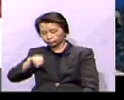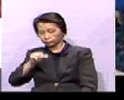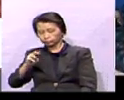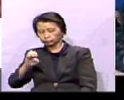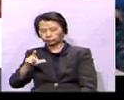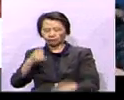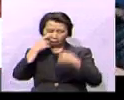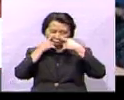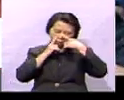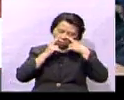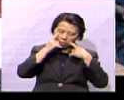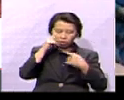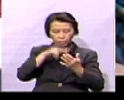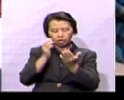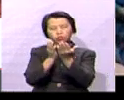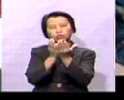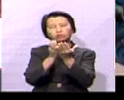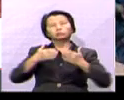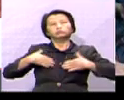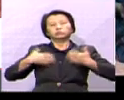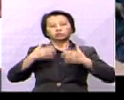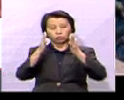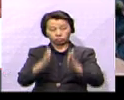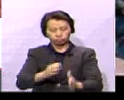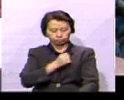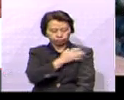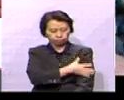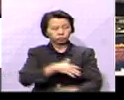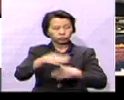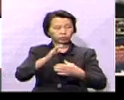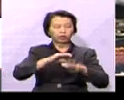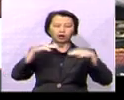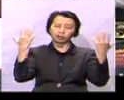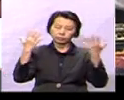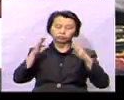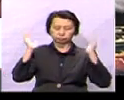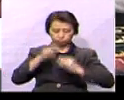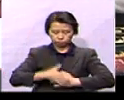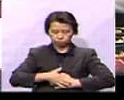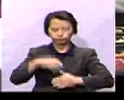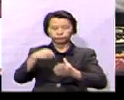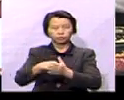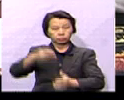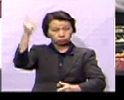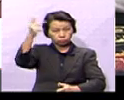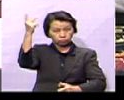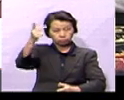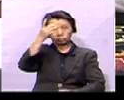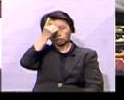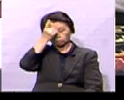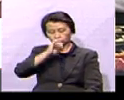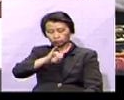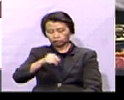turut sebak ketika membaca doa memohon kesejahteraan penduduk Palestin selepas selesai solat. Terdahulu dalam khutbahnya, Datuk Seri Jamil